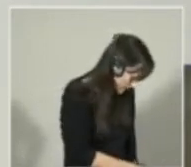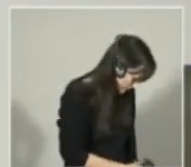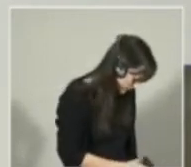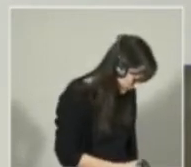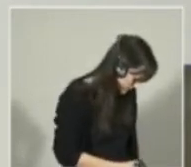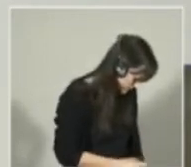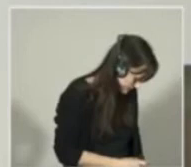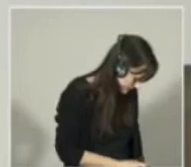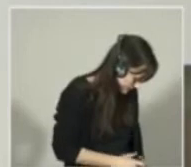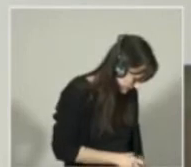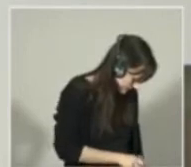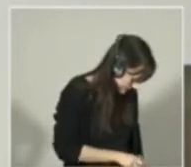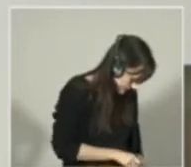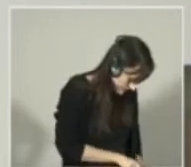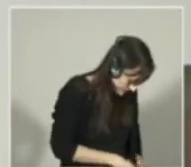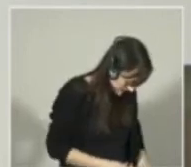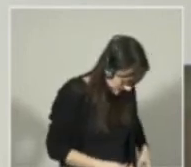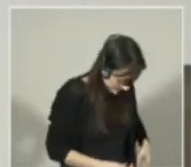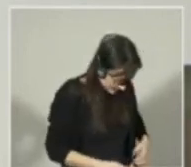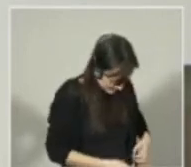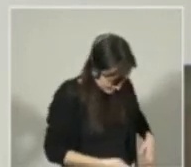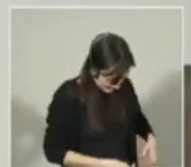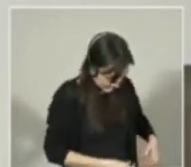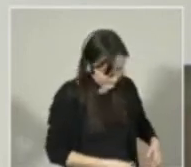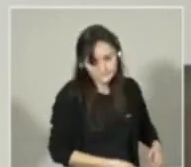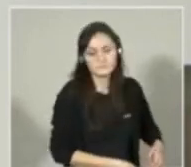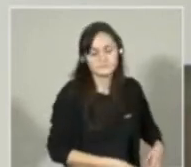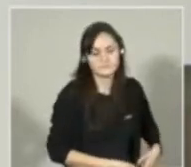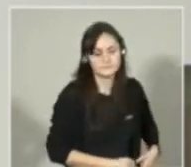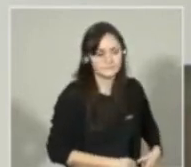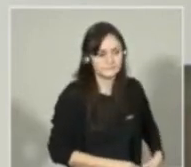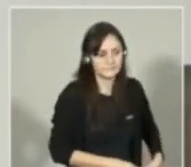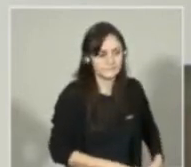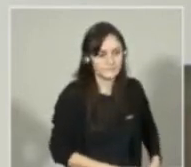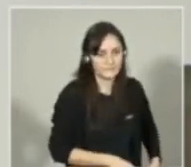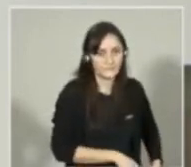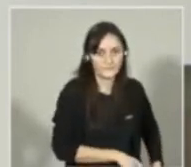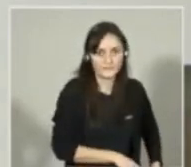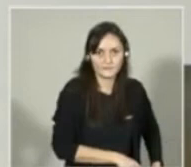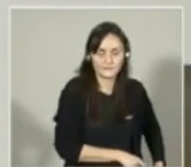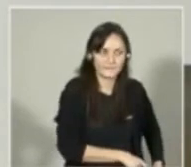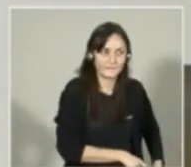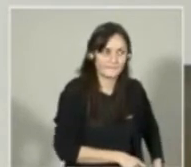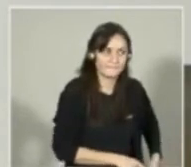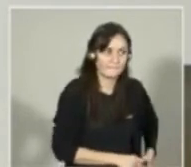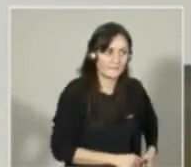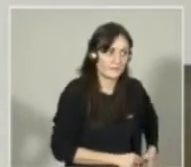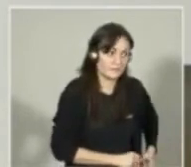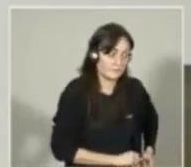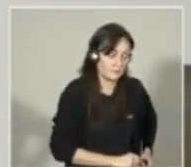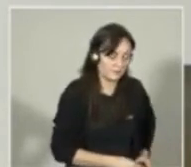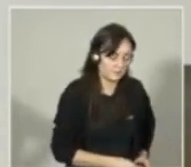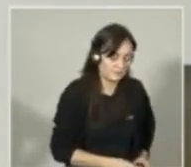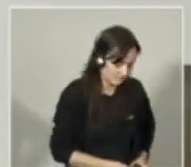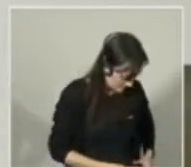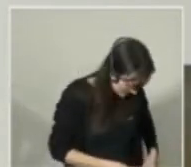i estic intervenint en aquesta Junta com a membre de la Campaña Banca Armada, promoguda pel Centre de l'Arts d'Estudis per la Pau, Setem Justícia i